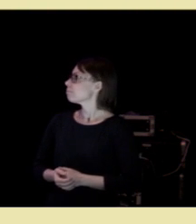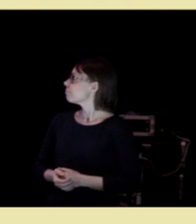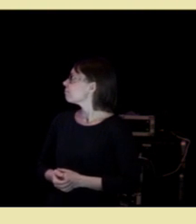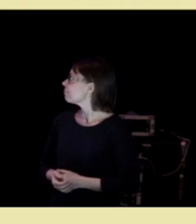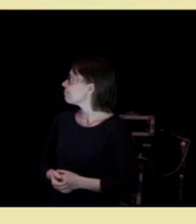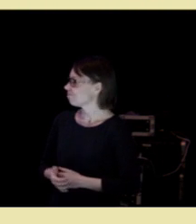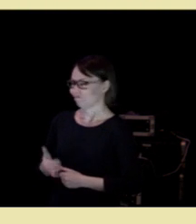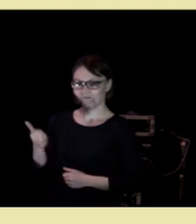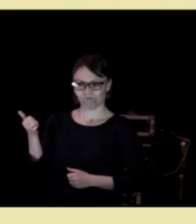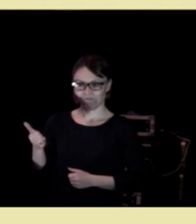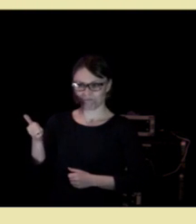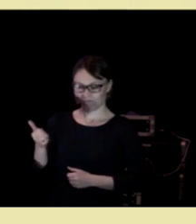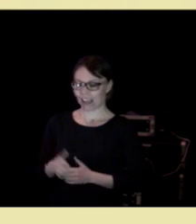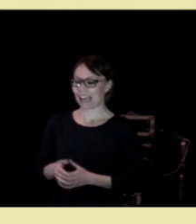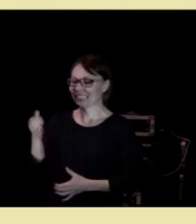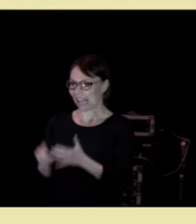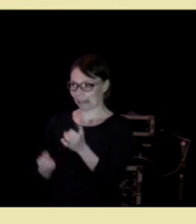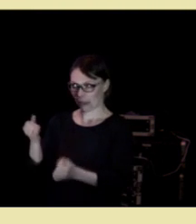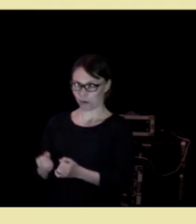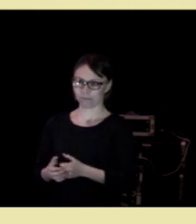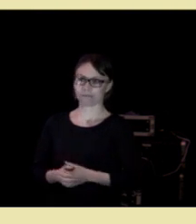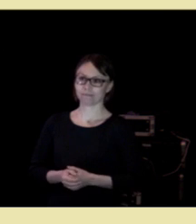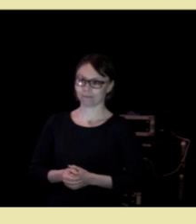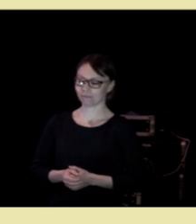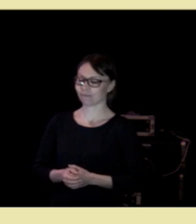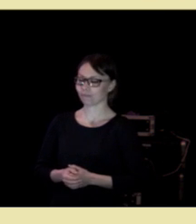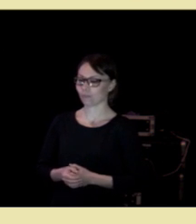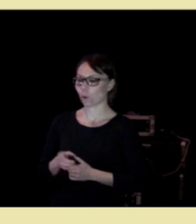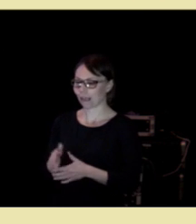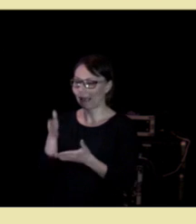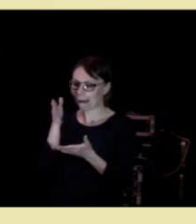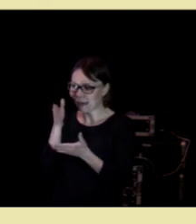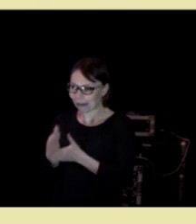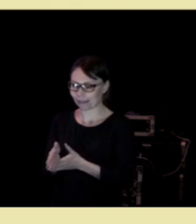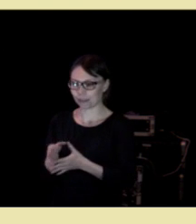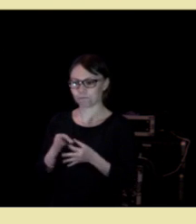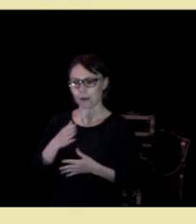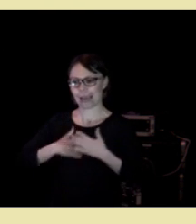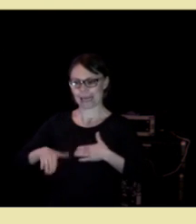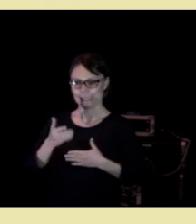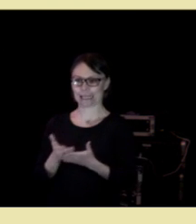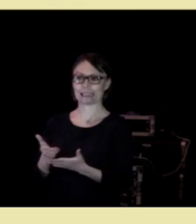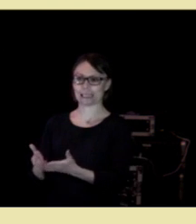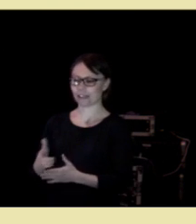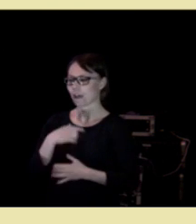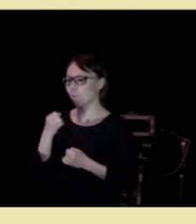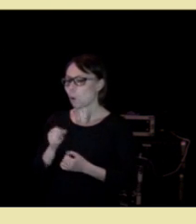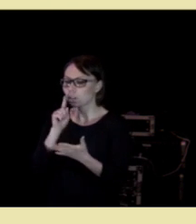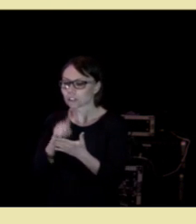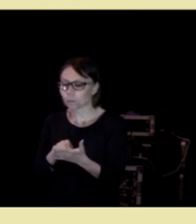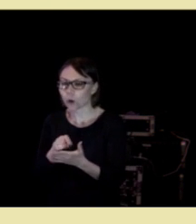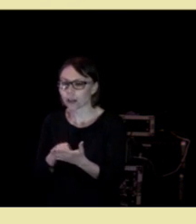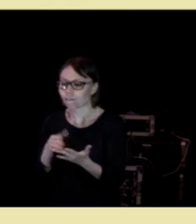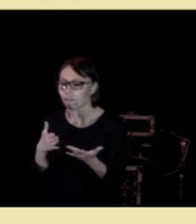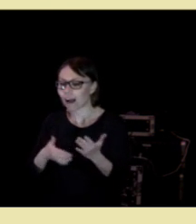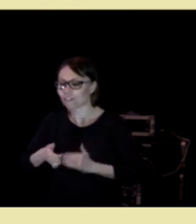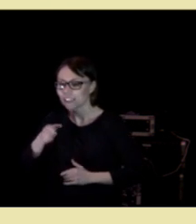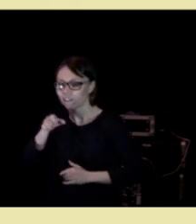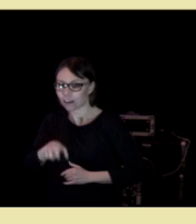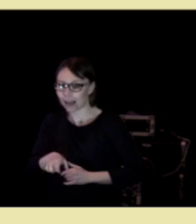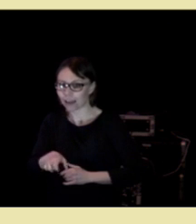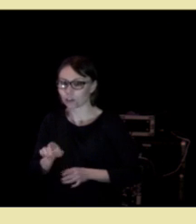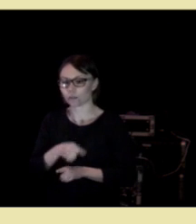Dette Setra. Og det retningen for helsetjenesten. Vi må spørre hva viktig for